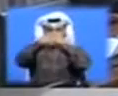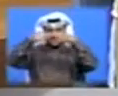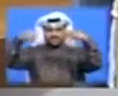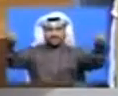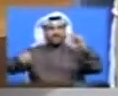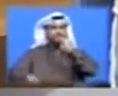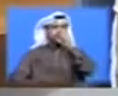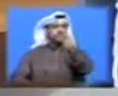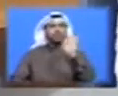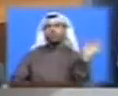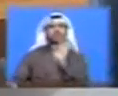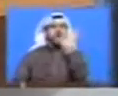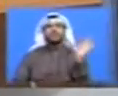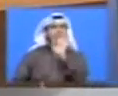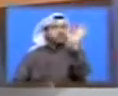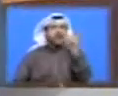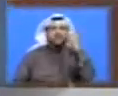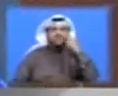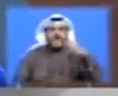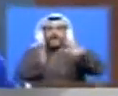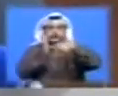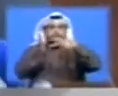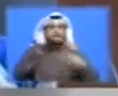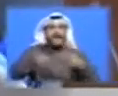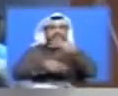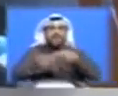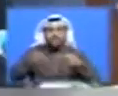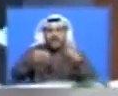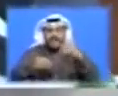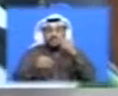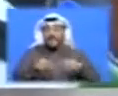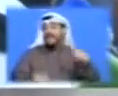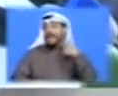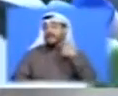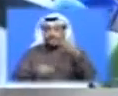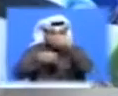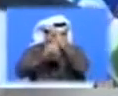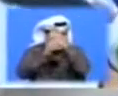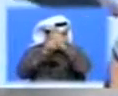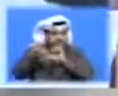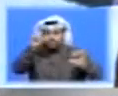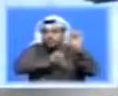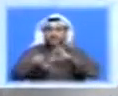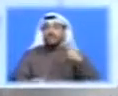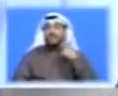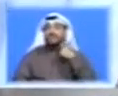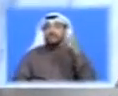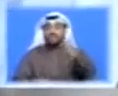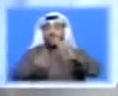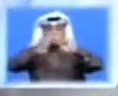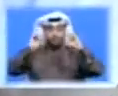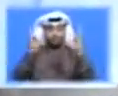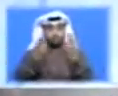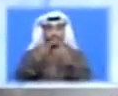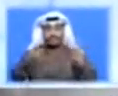في معهد الكويت للأبحاث العلمية عن انطلاق المؤتمر الدولي الثالث للبحث العلمي ومؤتمر الرابطة